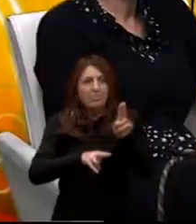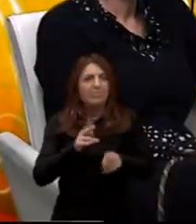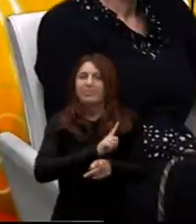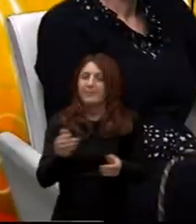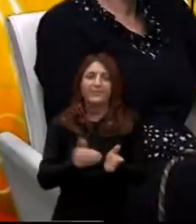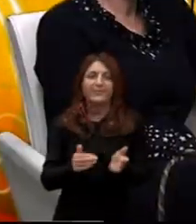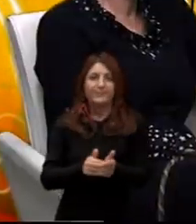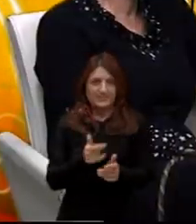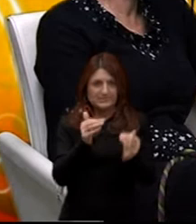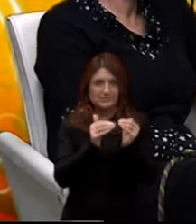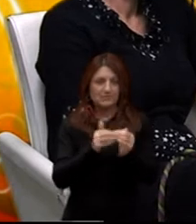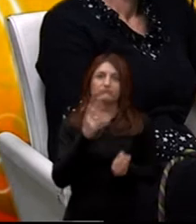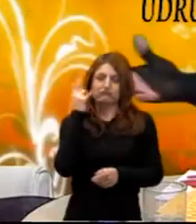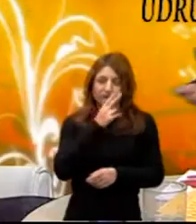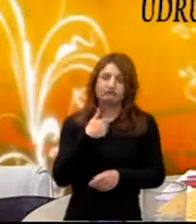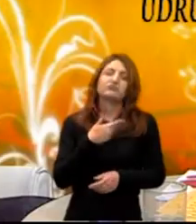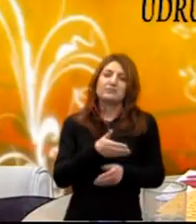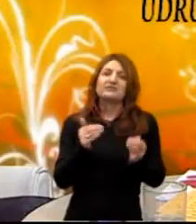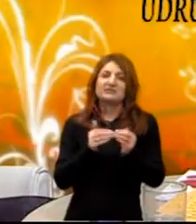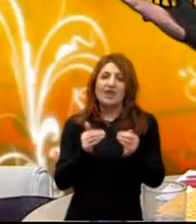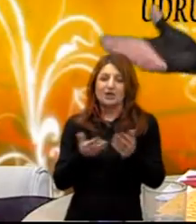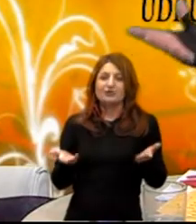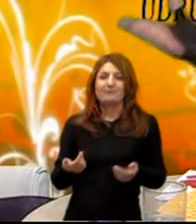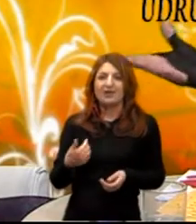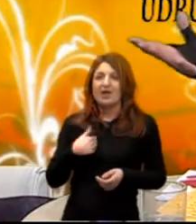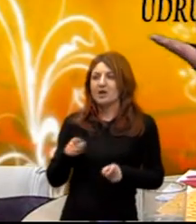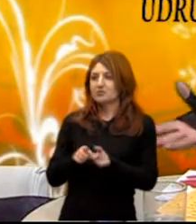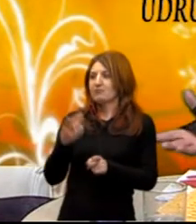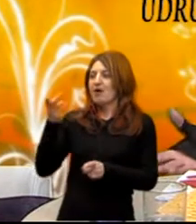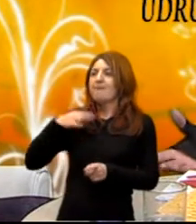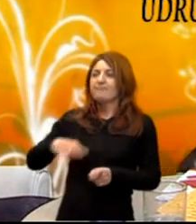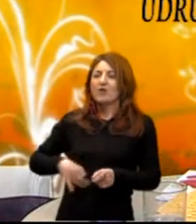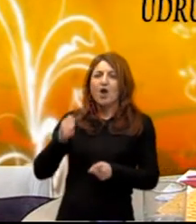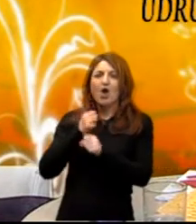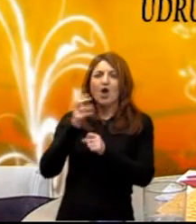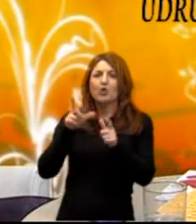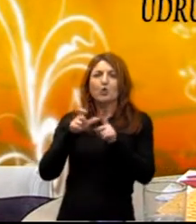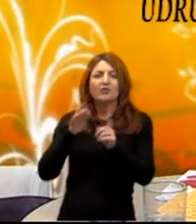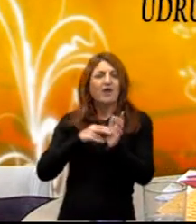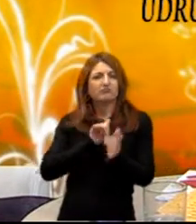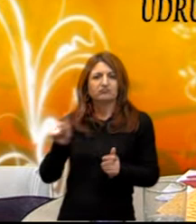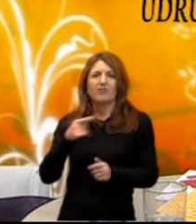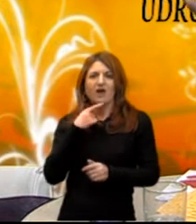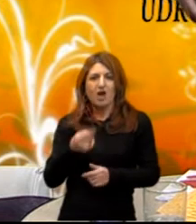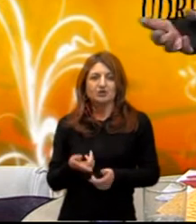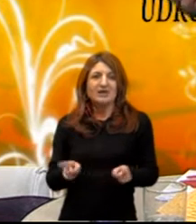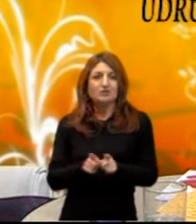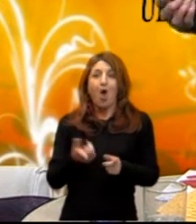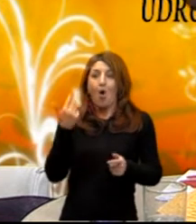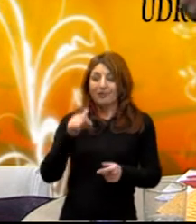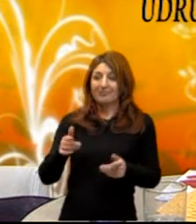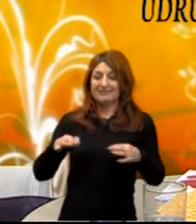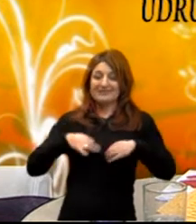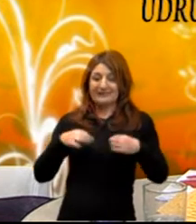se. Da, ja se slažem sa profesorom Grudanom, ali volila bi da ljudi koji rade s takvom djecom kažu da mi od zdravog djeteta